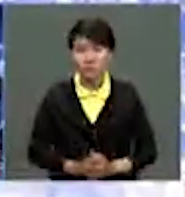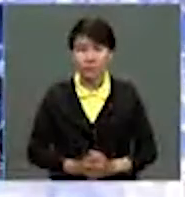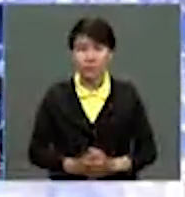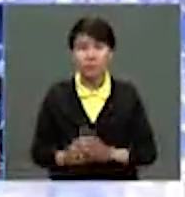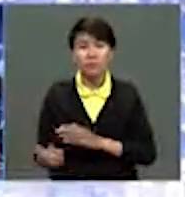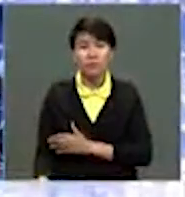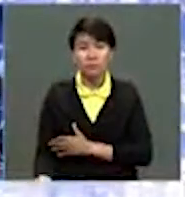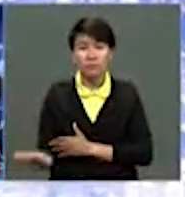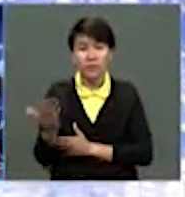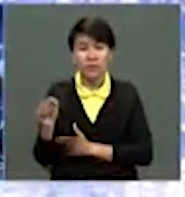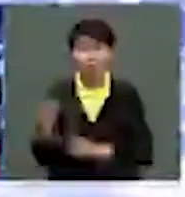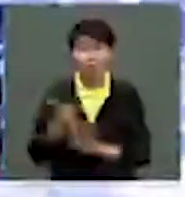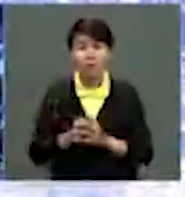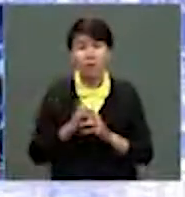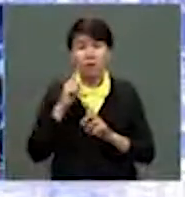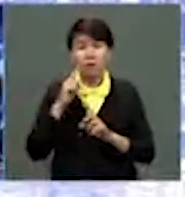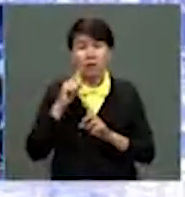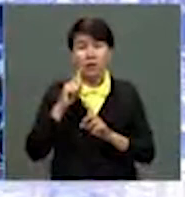อีกประมาณหนึ่งแต่ไม่ได้ทั้งหมดแน่นอนเพราะฉะนั้นถ้าแต่ถ้าเขาจะเข้ามาเป็นแรงงานเขาจะต้องผ่านจากตรงนั้นเรามาแล้วก็เข้ามาสู่ในเมืองเพื่อที่จะมารับจ้างแรงงานเมื่อเช้านี้ท่านเสด็จอรรถพลหน้าพาณิชย์ตลกว่าขอให้กองกำลังชุดที่เป็นอ่าฝ่ายมั่นคงนะครับมาเพิ่มจุดตรวจส่วนที่กำลังกันในเช่นเมนหลักๆใหญ่ๆที่จะเข้ามาอย่างกลางเมืองนะครับให้ไปสำรวจดูพื้นที่เช่นทางทั้งหลายแล้วตั้งด่านจุดตรวจให้เข้มขึ้นให้มากขึ้นซึ่งตรงนี้ก็จะเป็นการที่จะต้องตามหรือจักกันได้ในระดับหนึ่งนะครับซึ่งอันนี้มาตรการนี้จะเกิดขึ้นแล้วเมื่อเช้านี้ทางuc